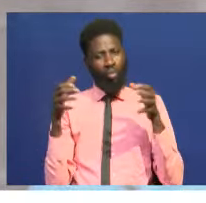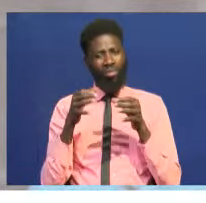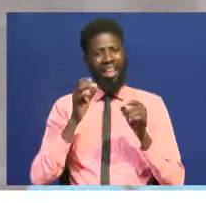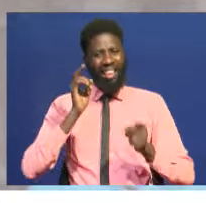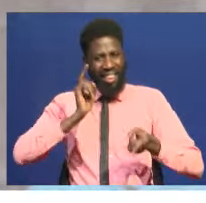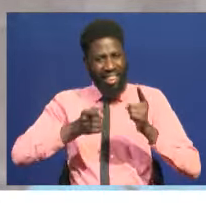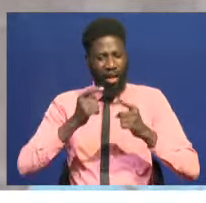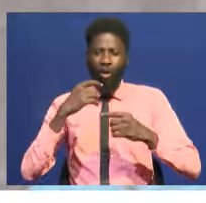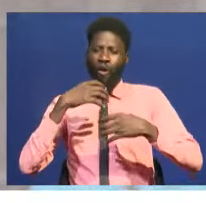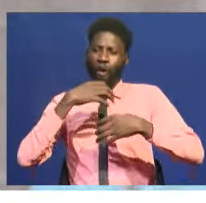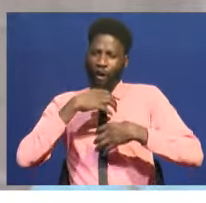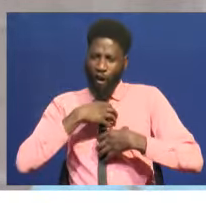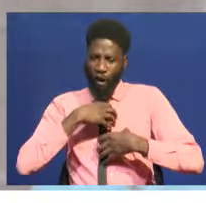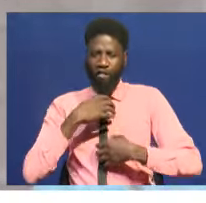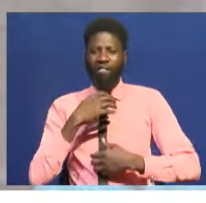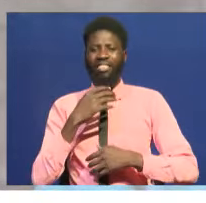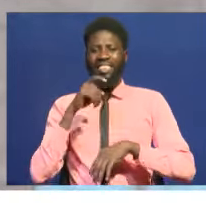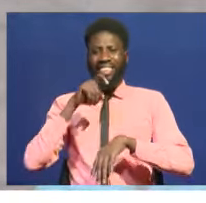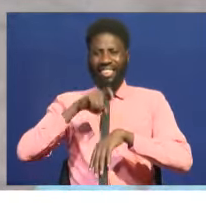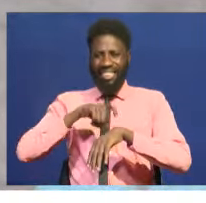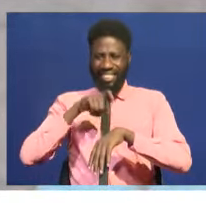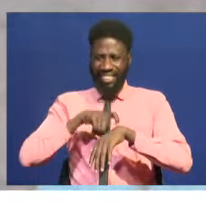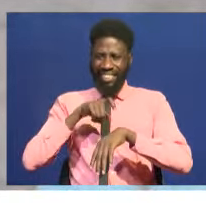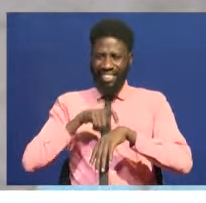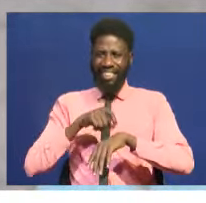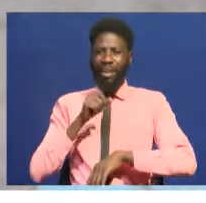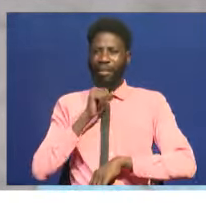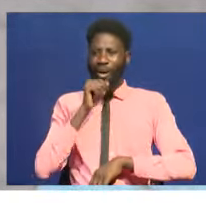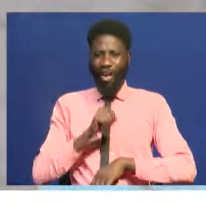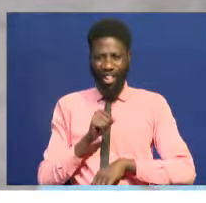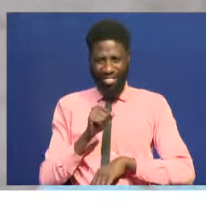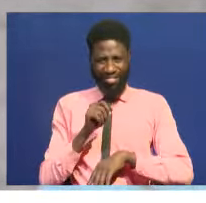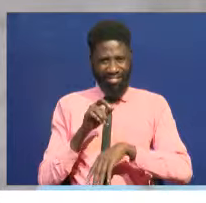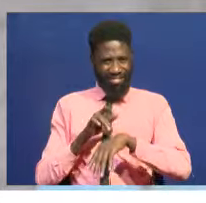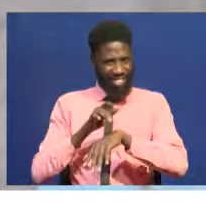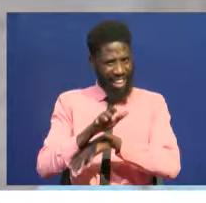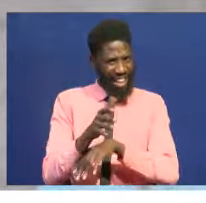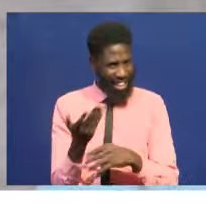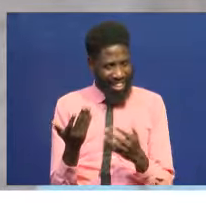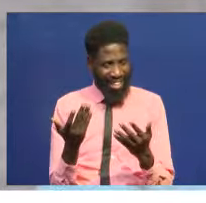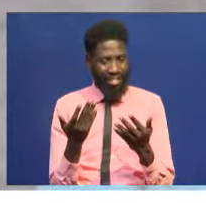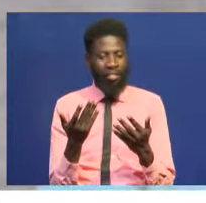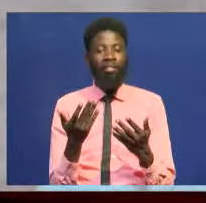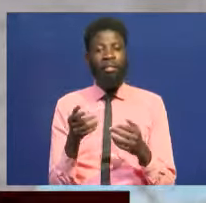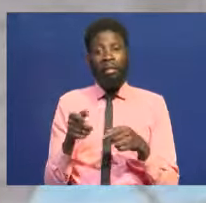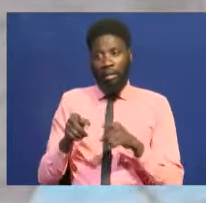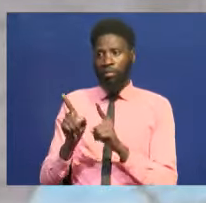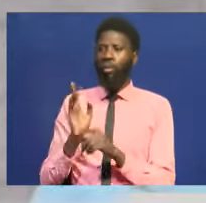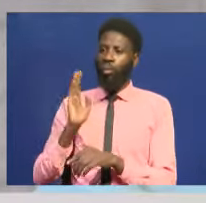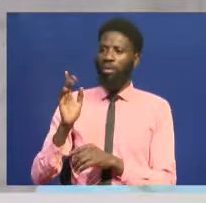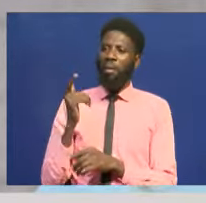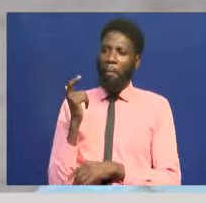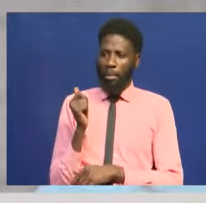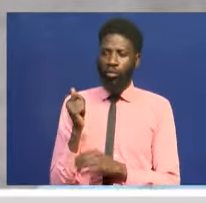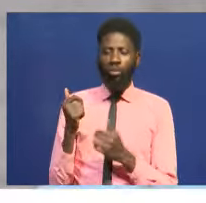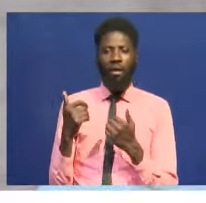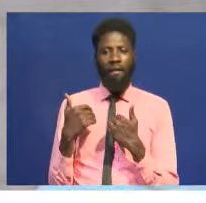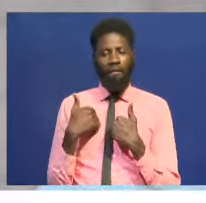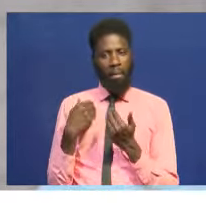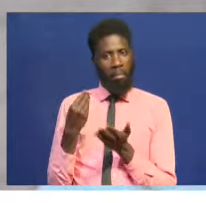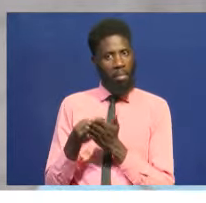mapema. Pia watakuwa na pesa ya kuhakikisha kwamba wanariadha wetu hawaishi